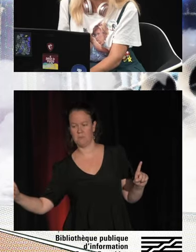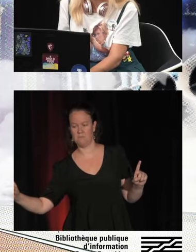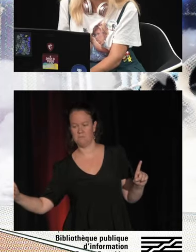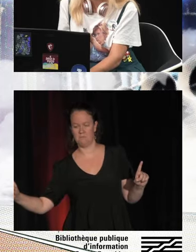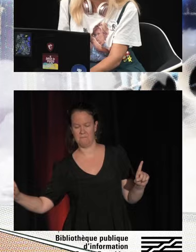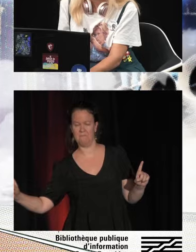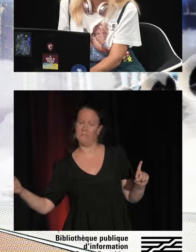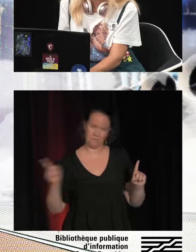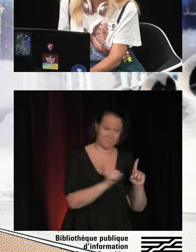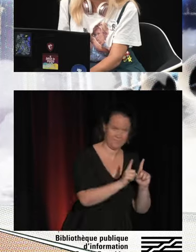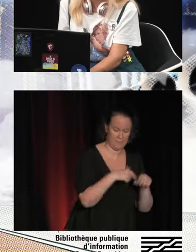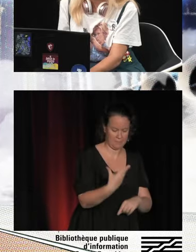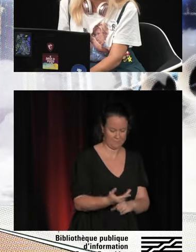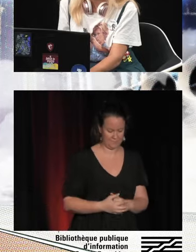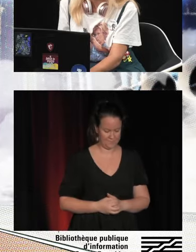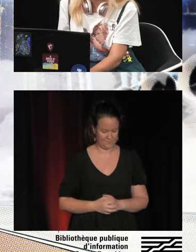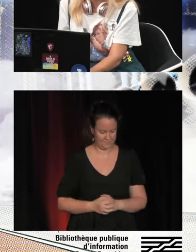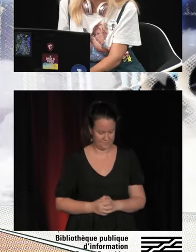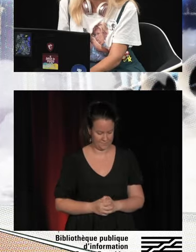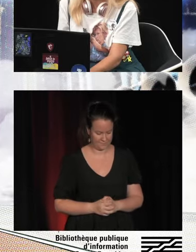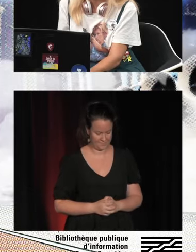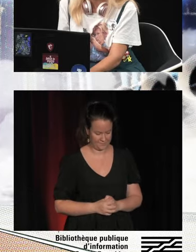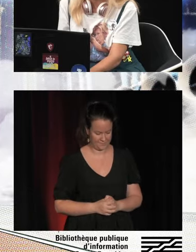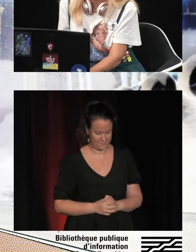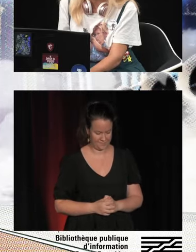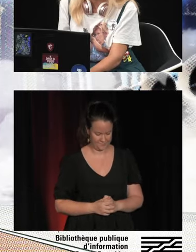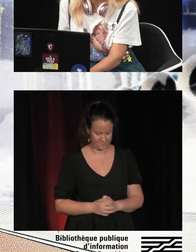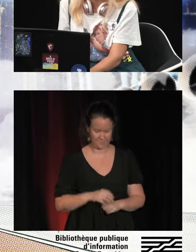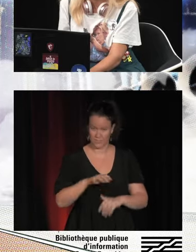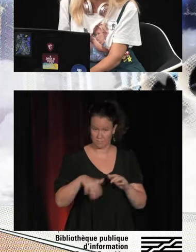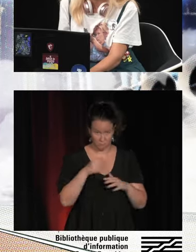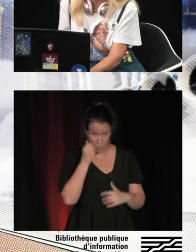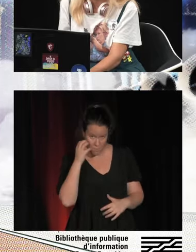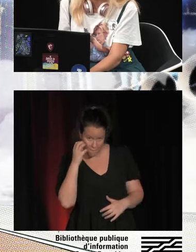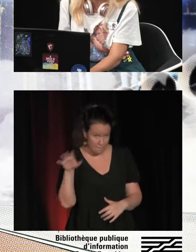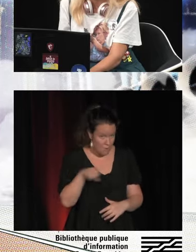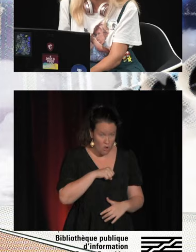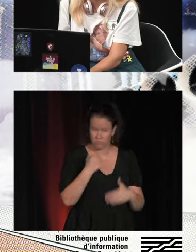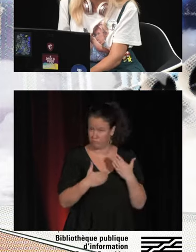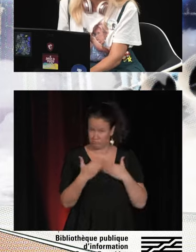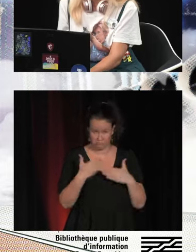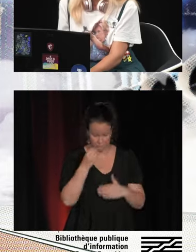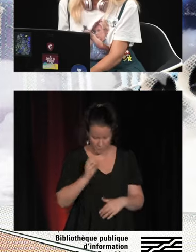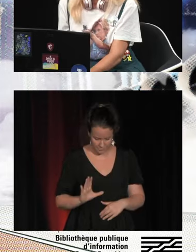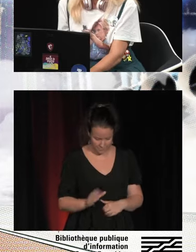C'est normal. Hop. On y va, on y va, on y va, on récupère la pomme, tout va bien, tout se passe à merveille.